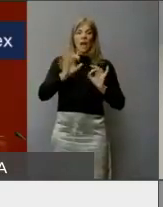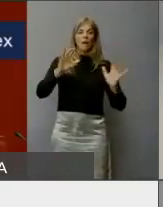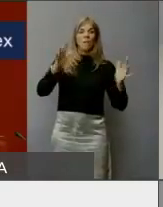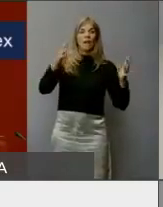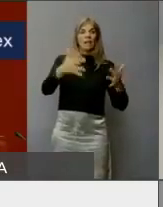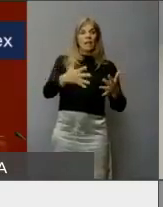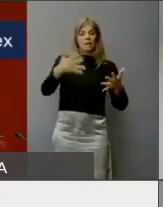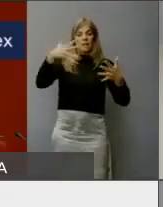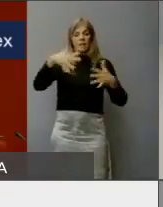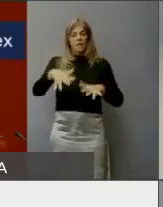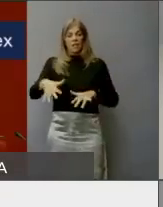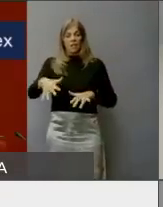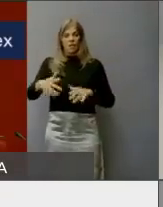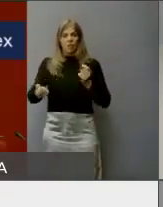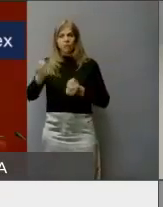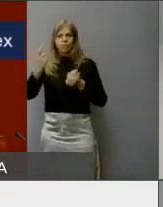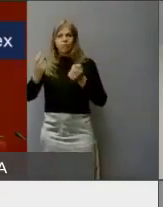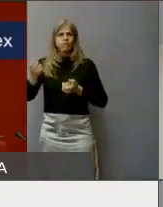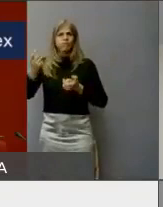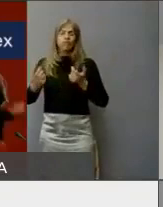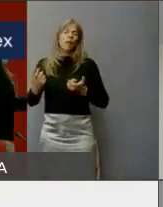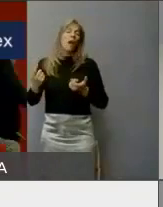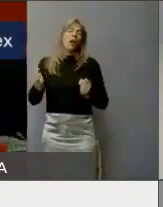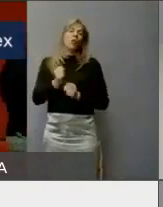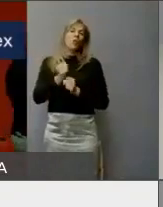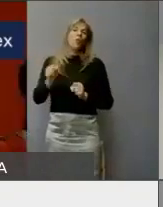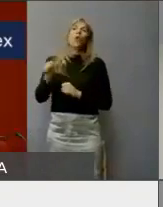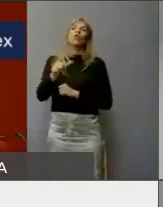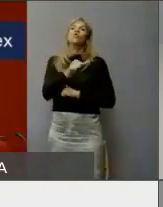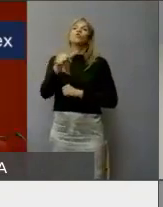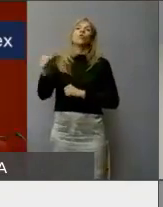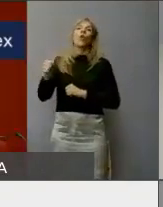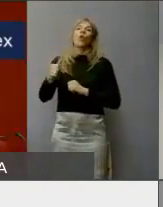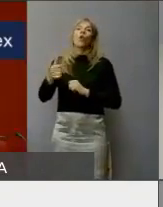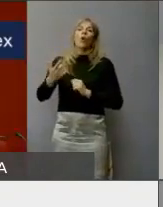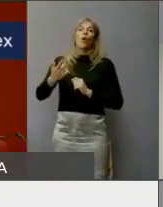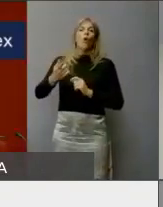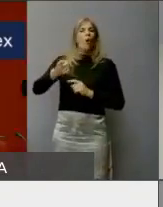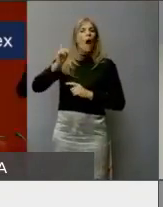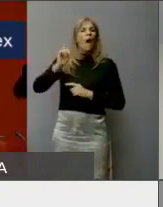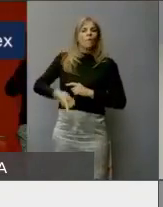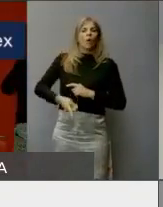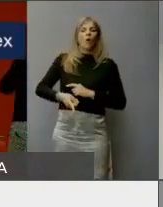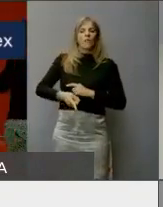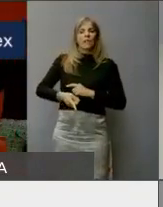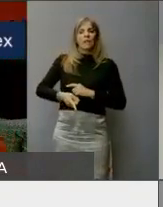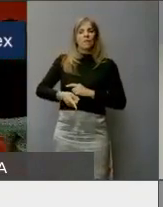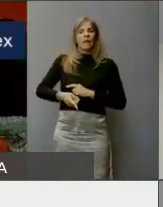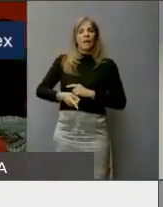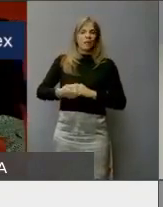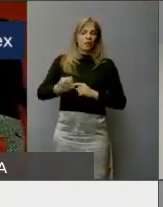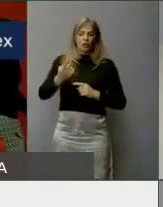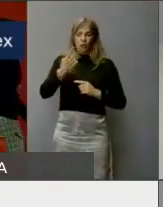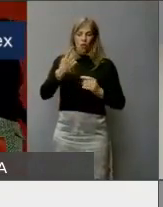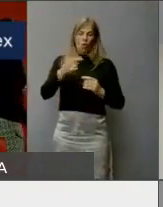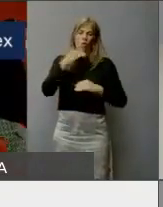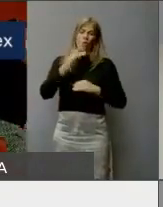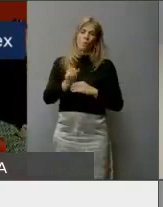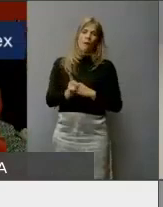alcuni casi non può essere soltanto contrastato con provvedimenti di tipo amministrativo come quelli che possiamo fare noi